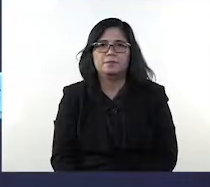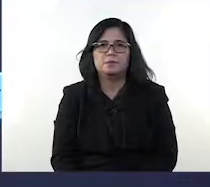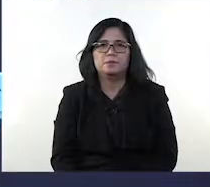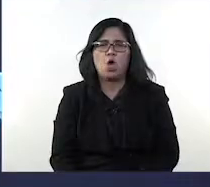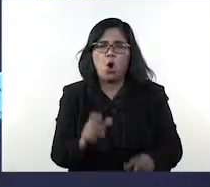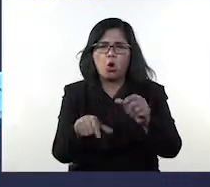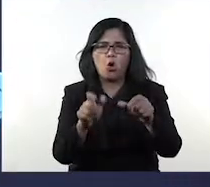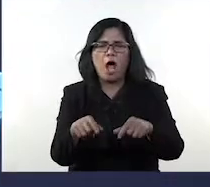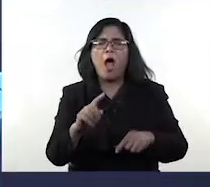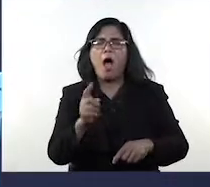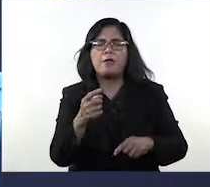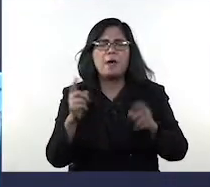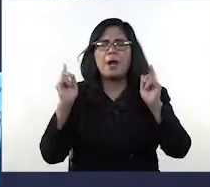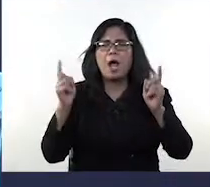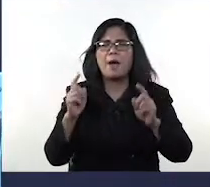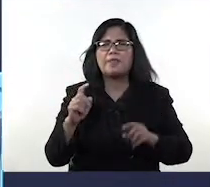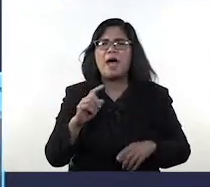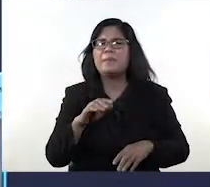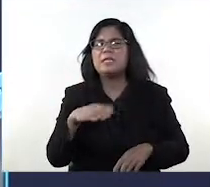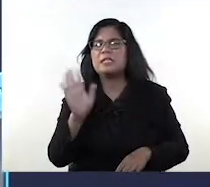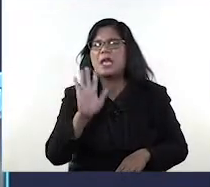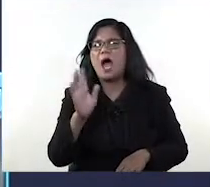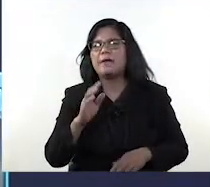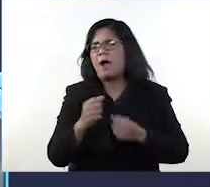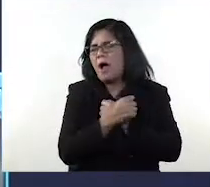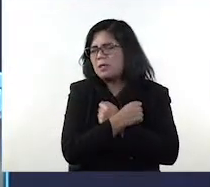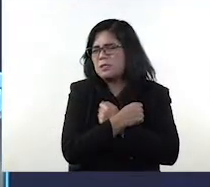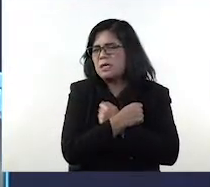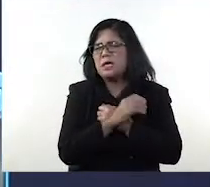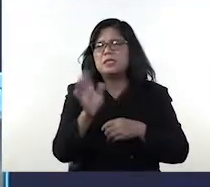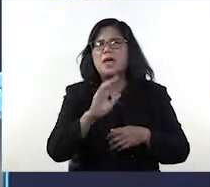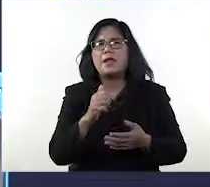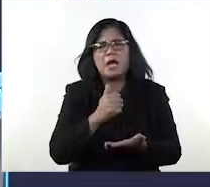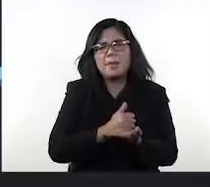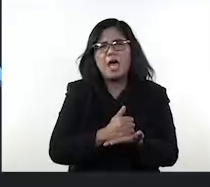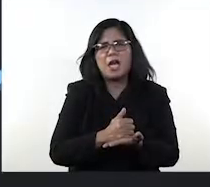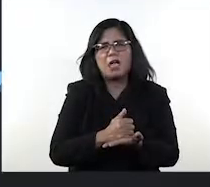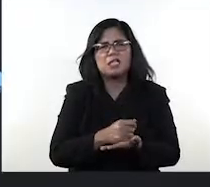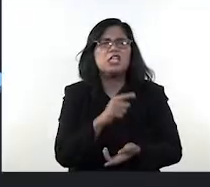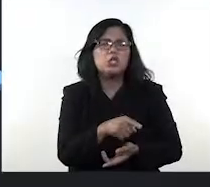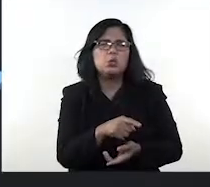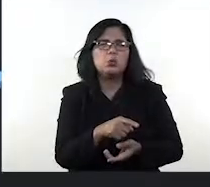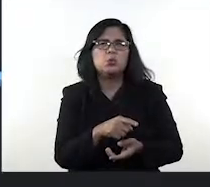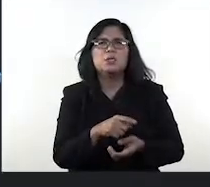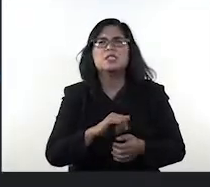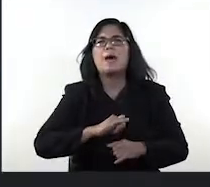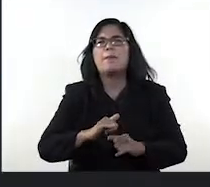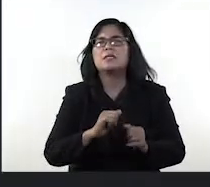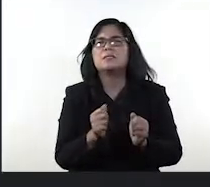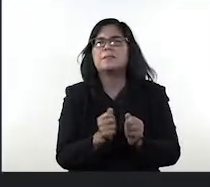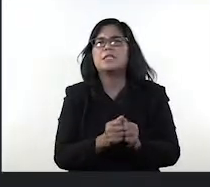Hai orang hanya beragama tanpa Tuhan orang beragama tanpa kasih orang beragama tanpa kebenaran jadinya seperti itu